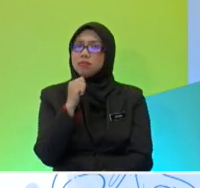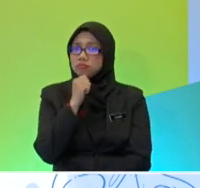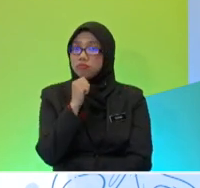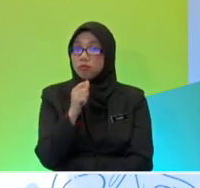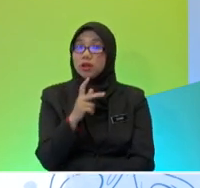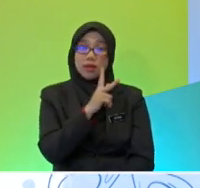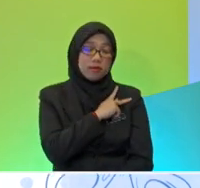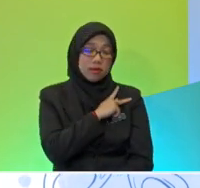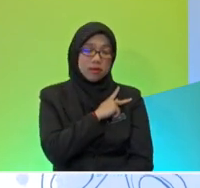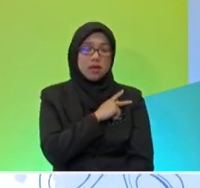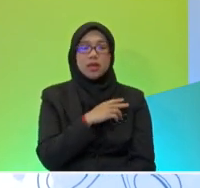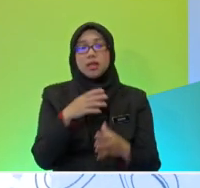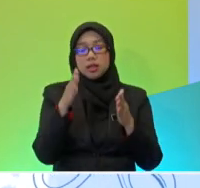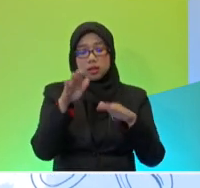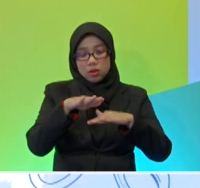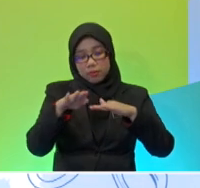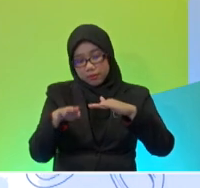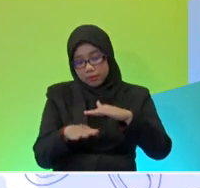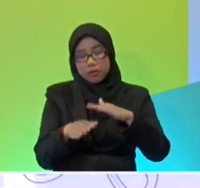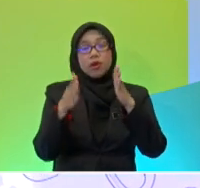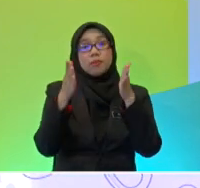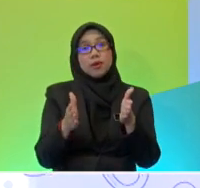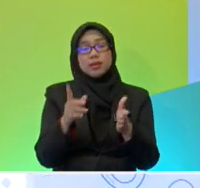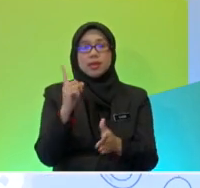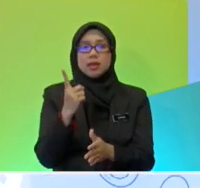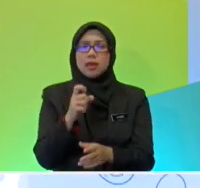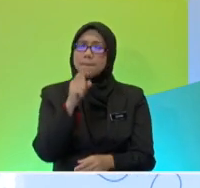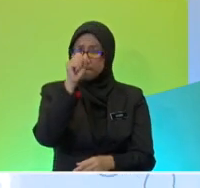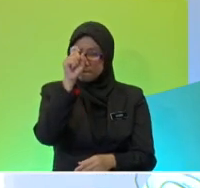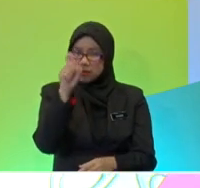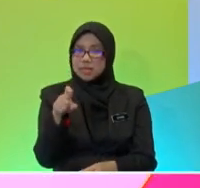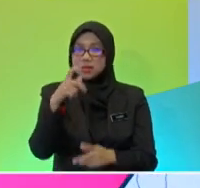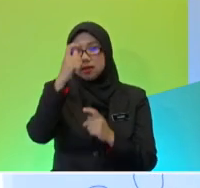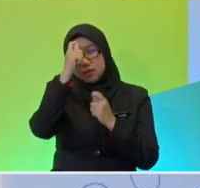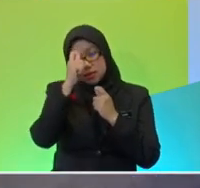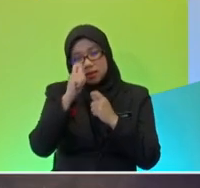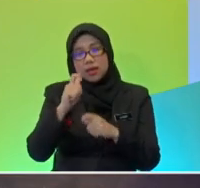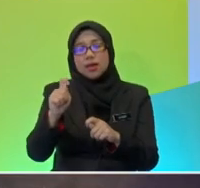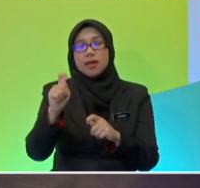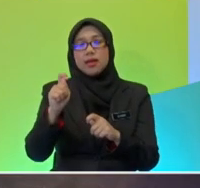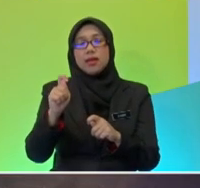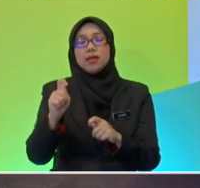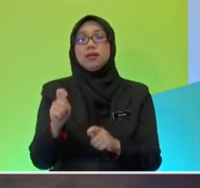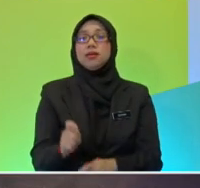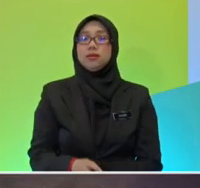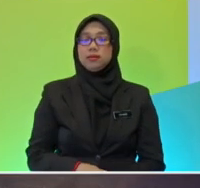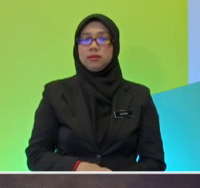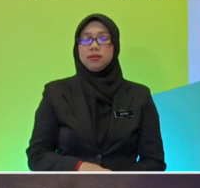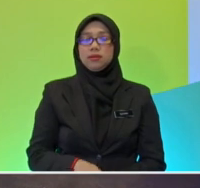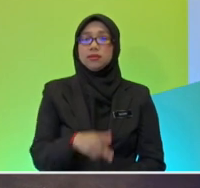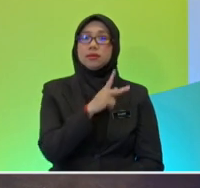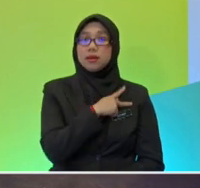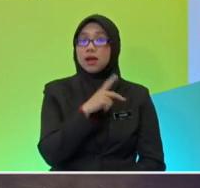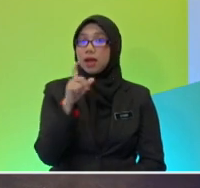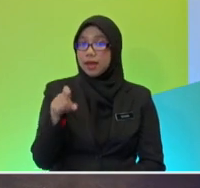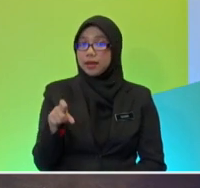sebagai orang bawahan kita hendaklah taat kepada ketua kalau kita murid biasa dengan kelas kita ada ketua kelas ada